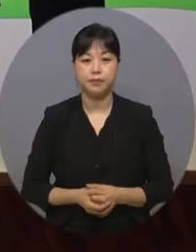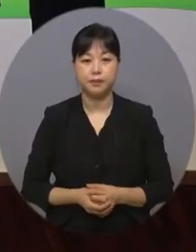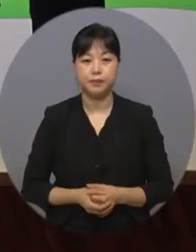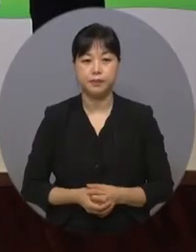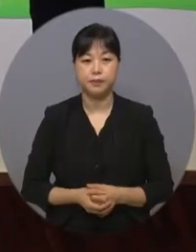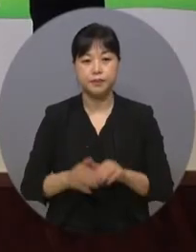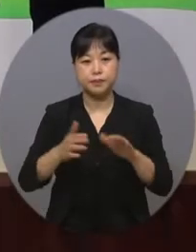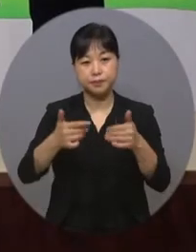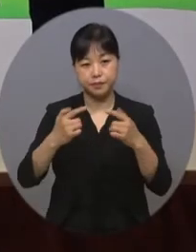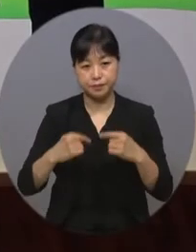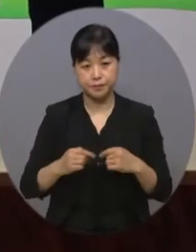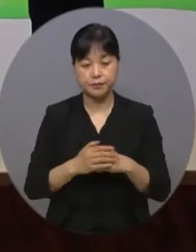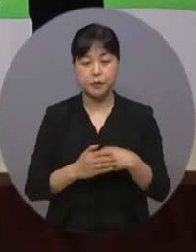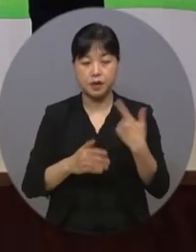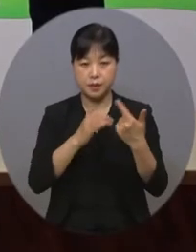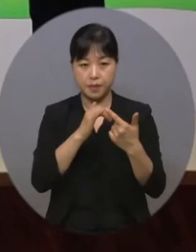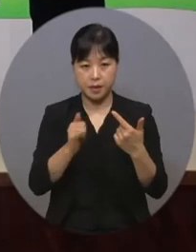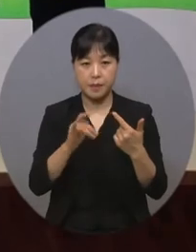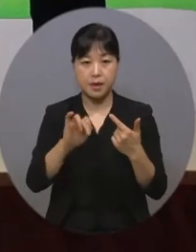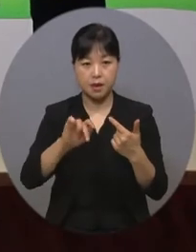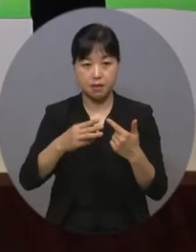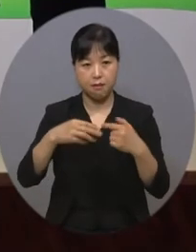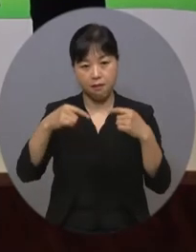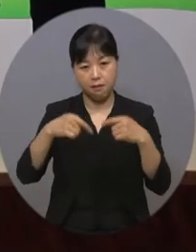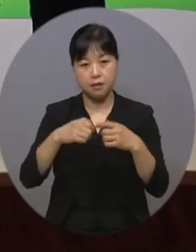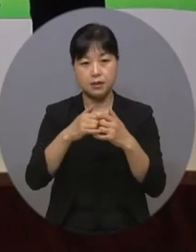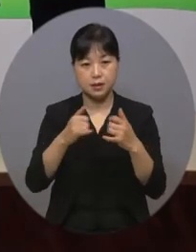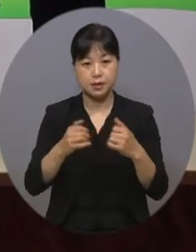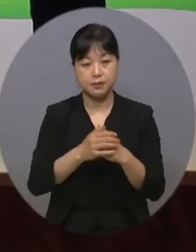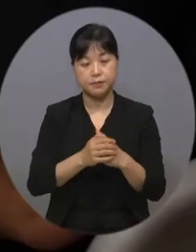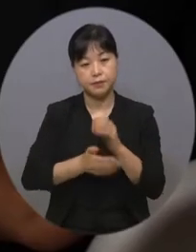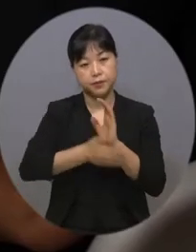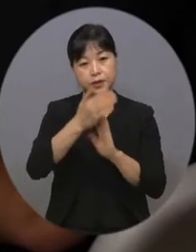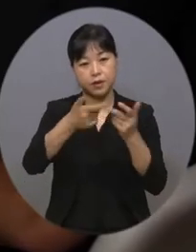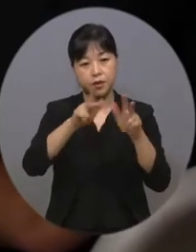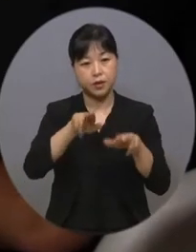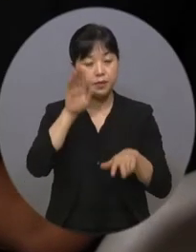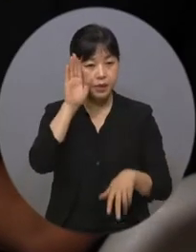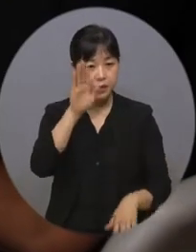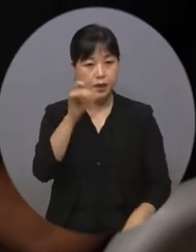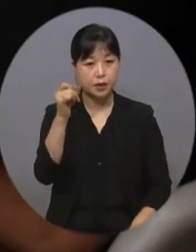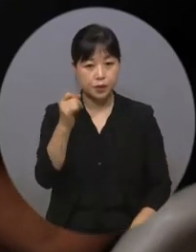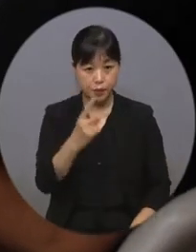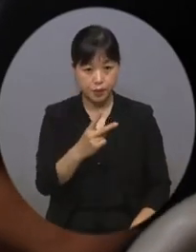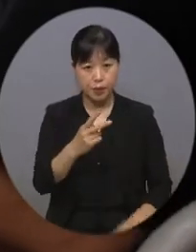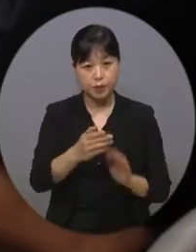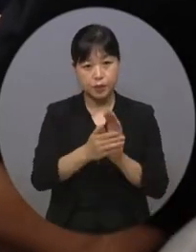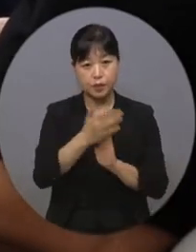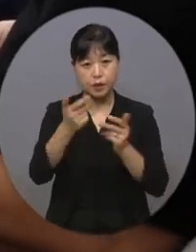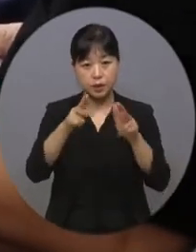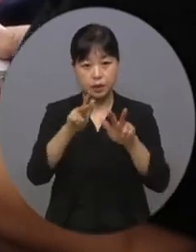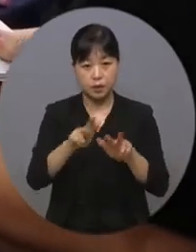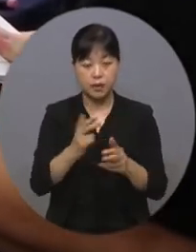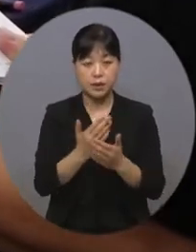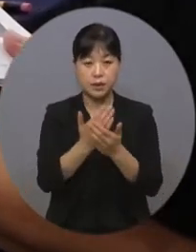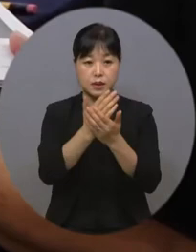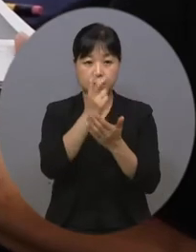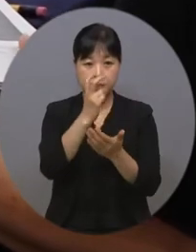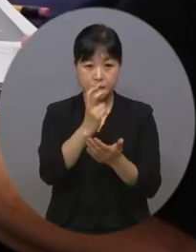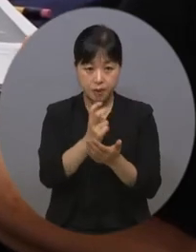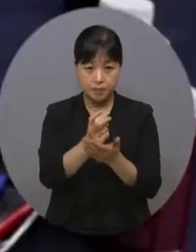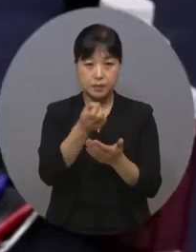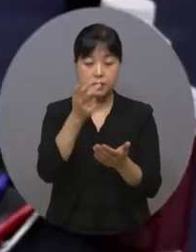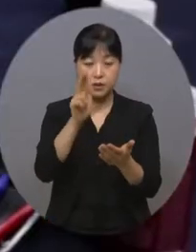자리에 참석한 6명의 패널들은 도시정원의 미래와 도시정원진흥법 제정이라는